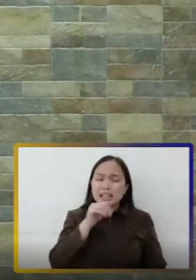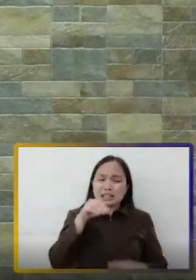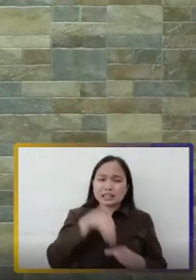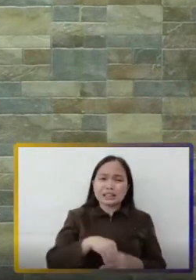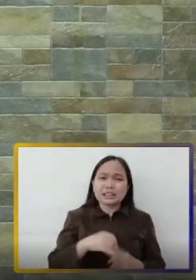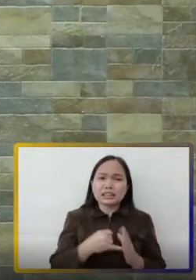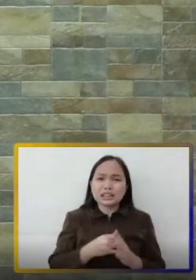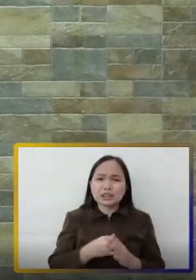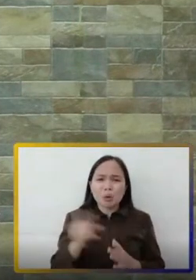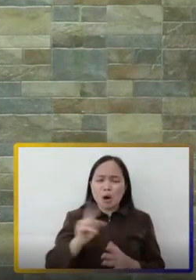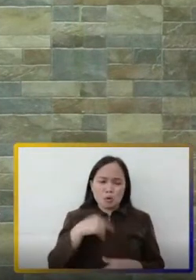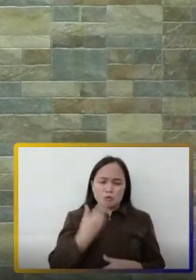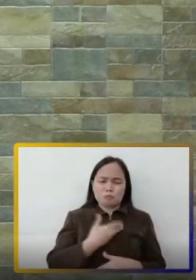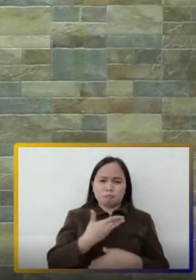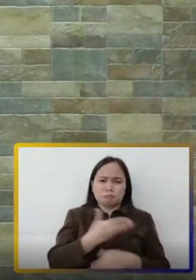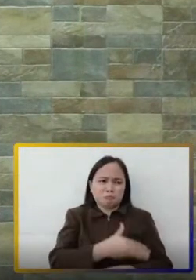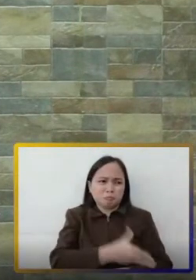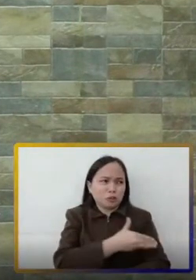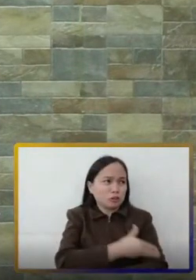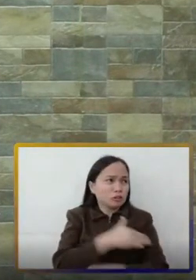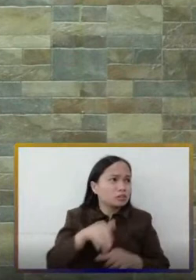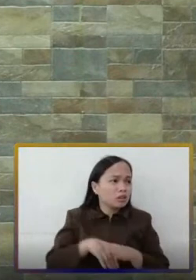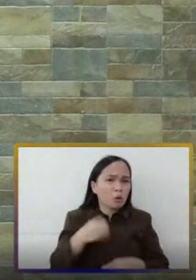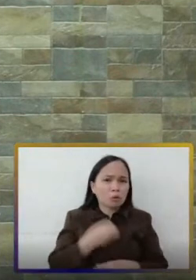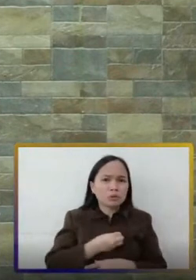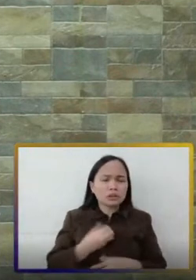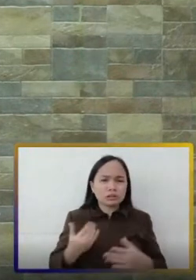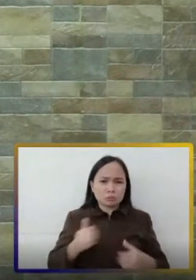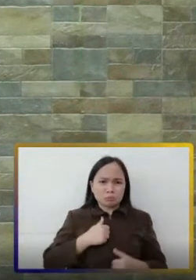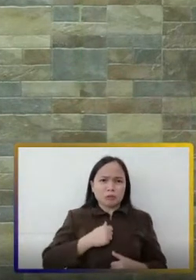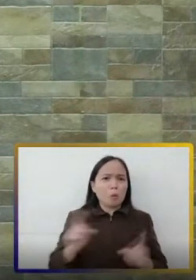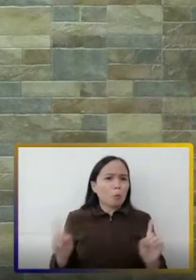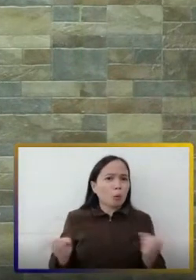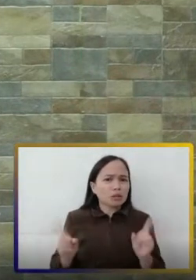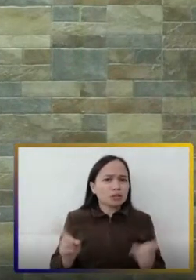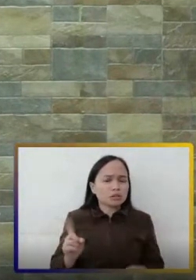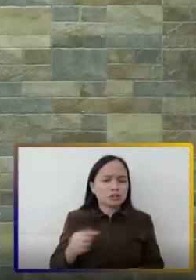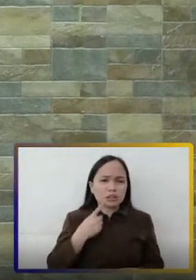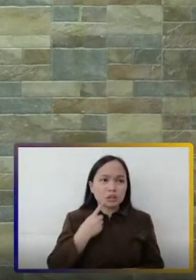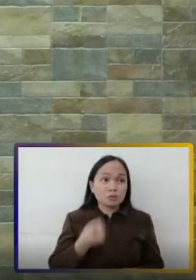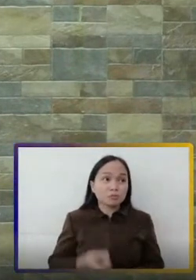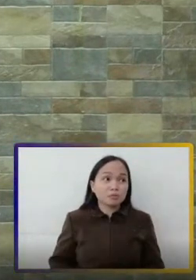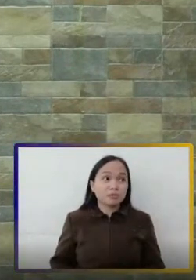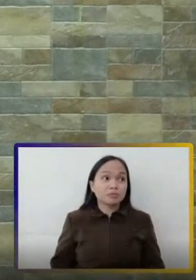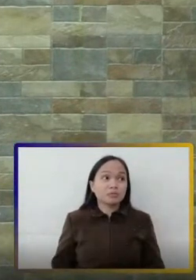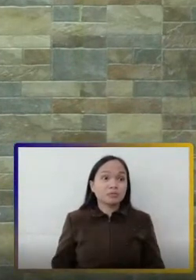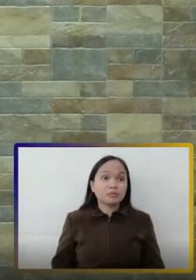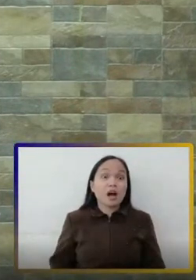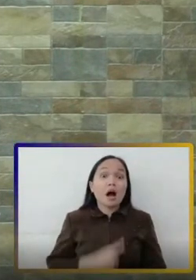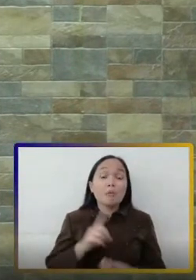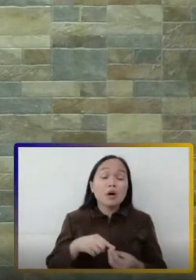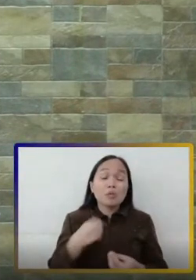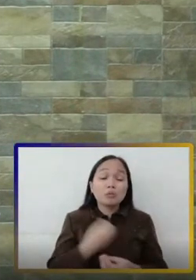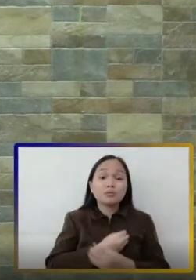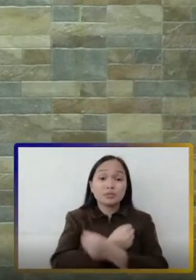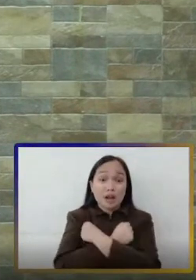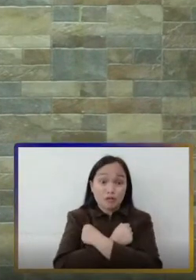What are we developing to ourselves? Anong dinidevelop natin mga kapatid para sa ating sarili? Di ba yung pagmamahal natin sa